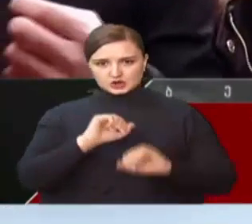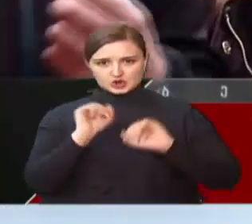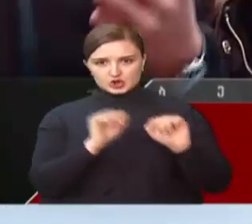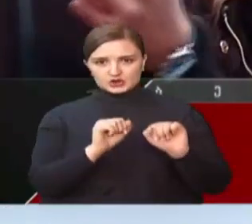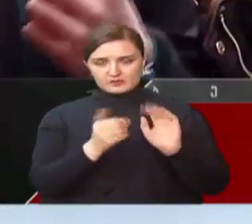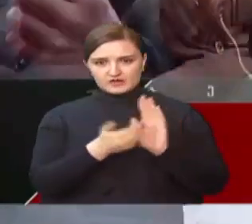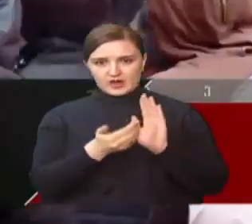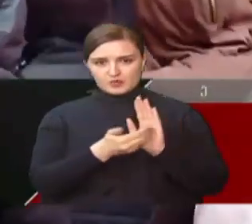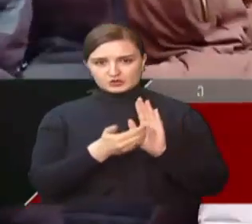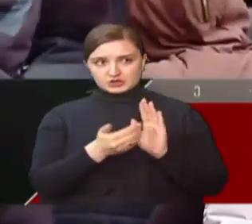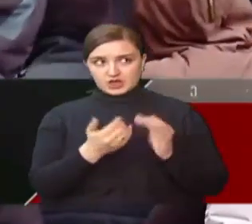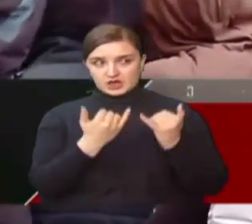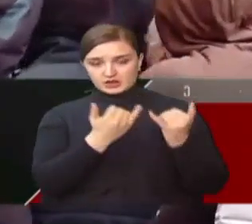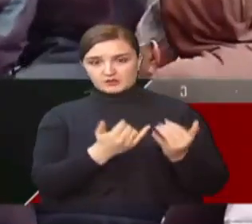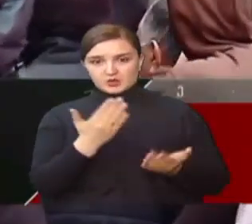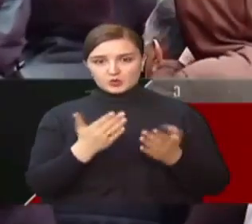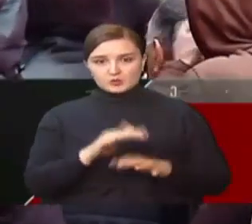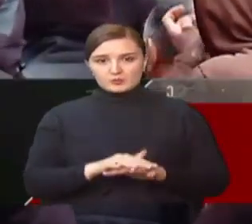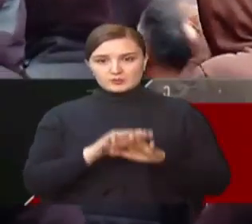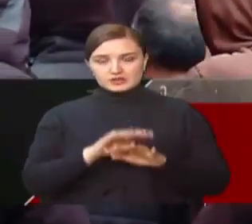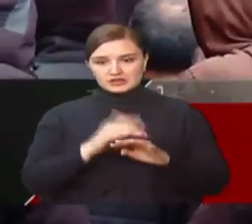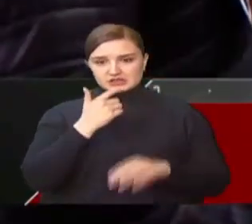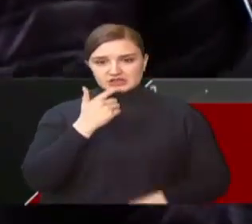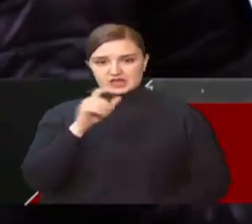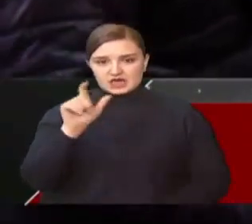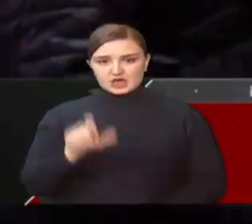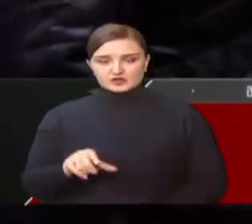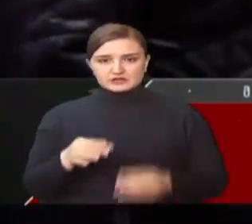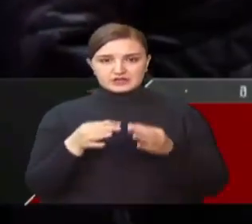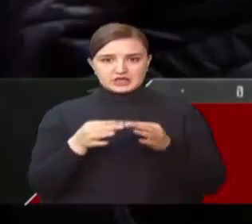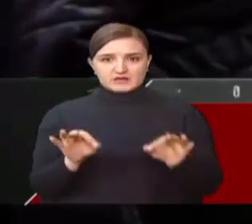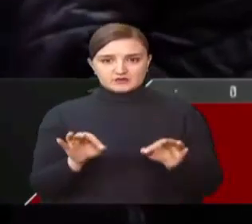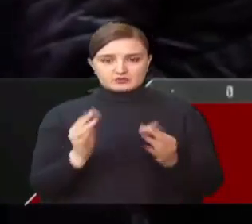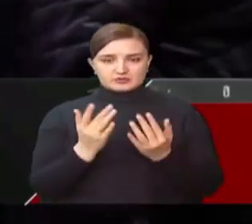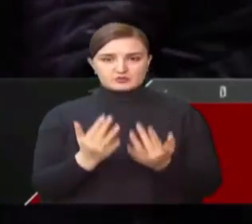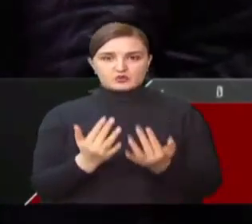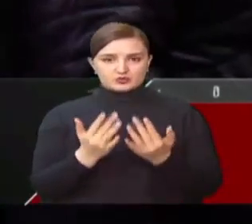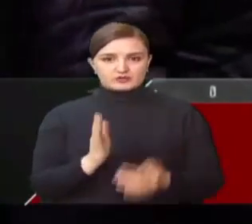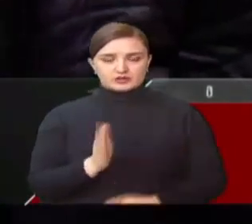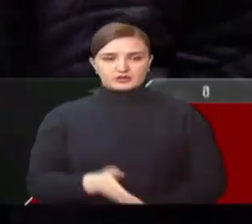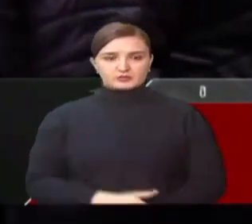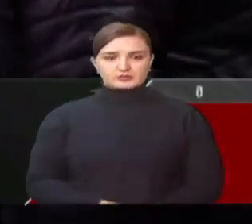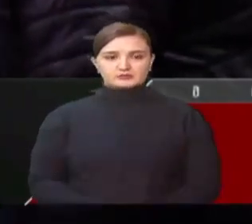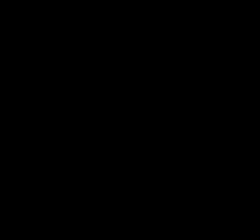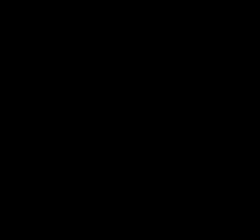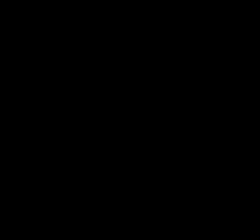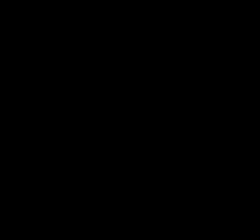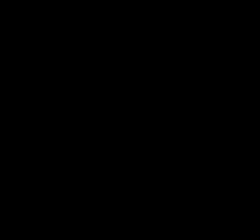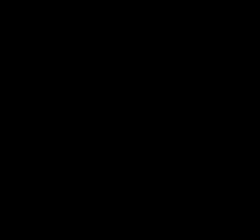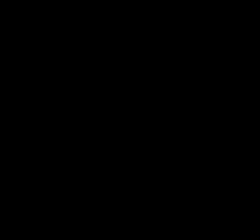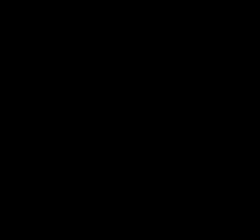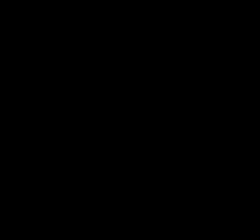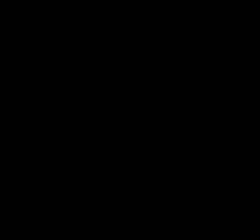სოლიდარობის გამოცხადებით შემოიფარგლება, თუ მიტინგზე მიხეილ სააკაშვილის გათავისუფლების მოთხოვნაც დადგება.